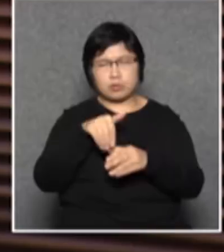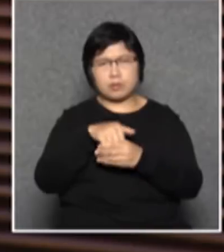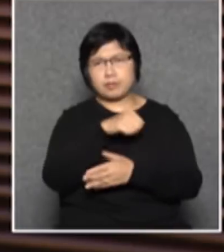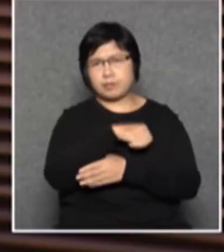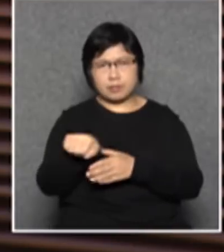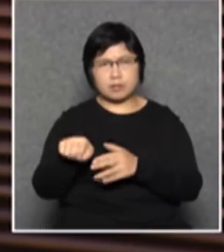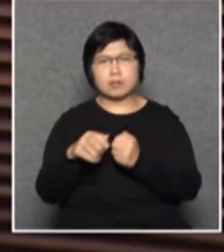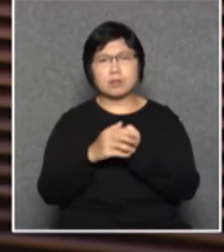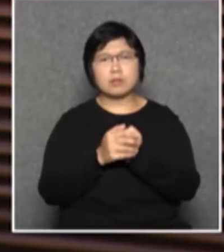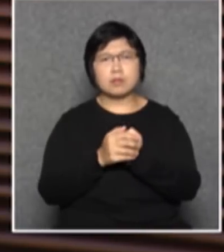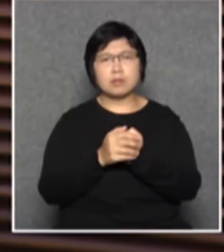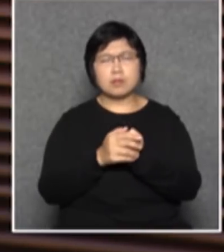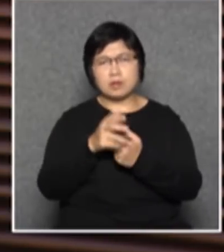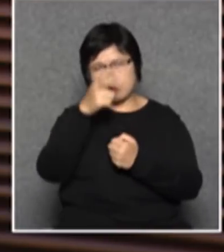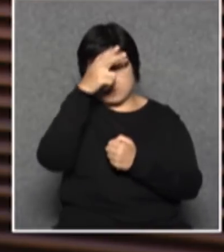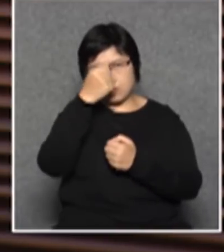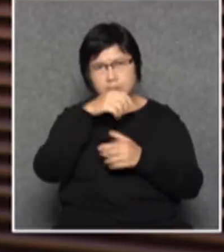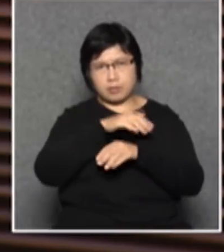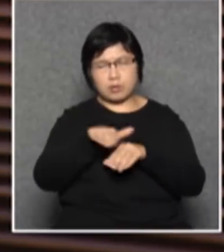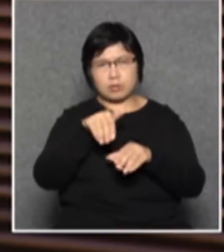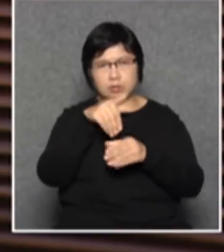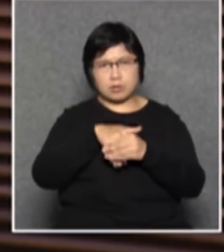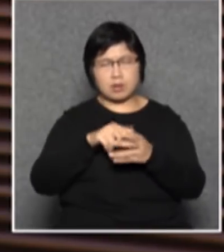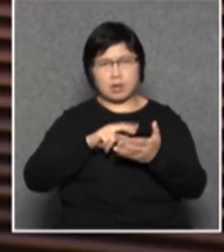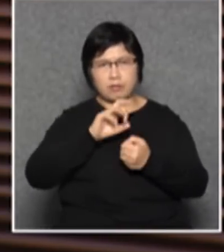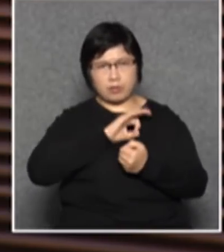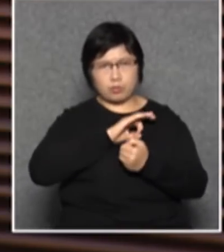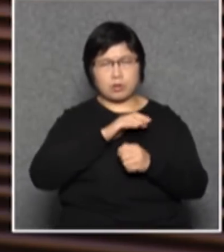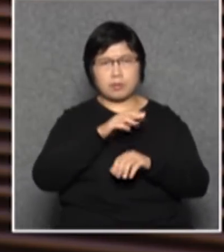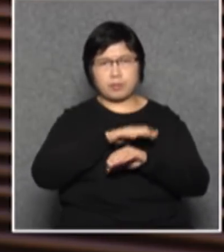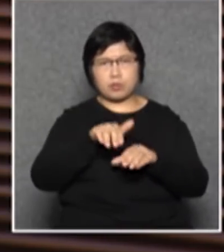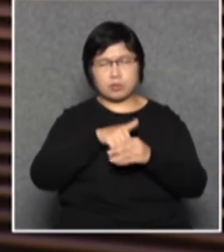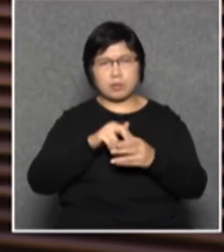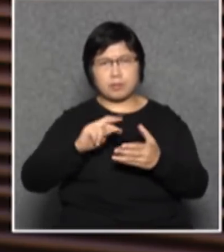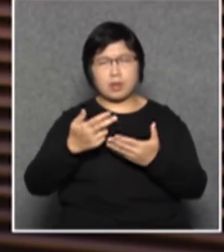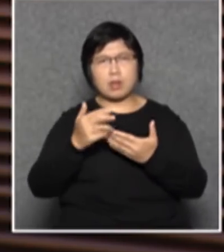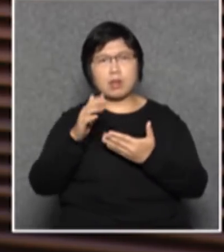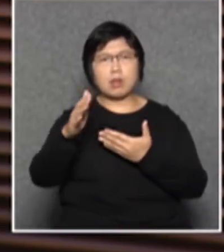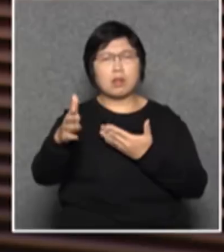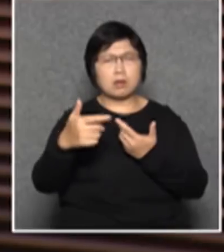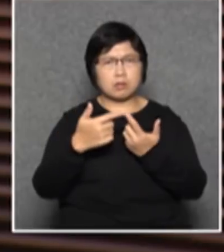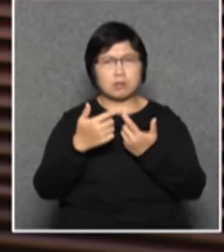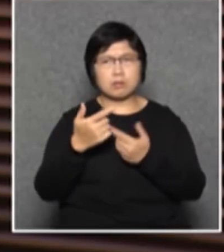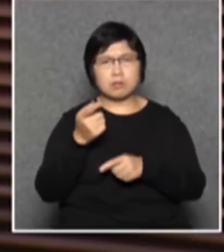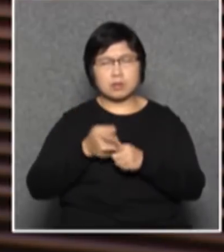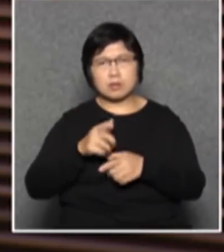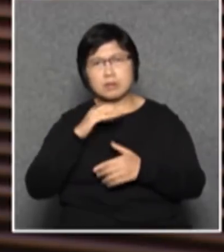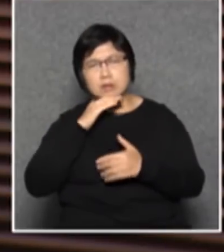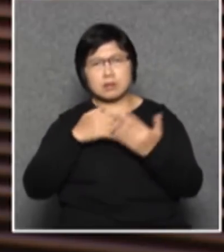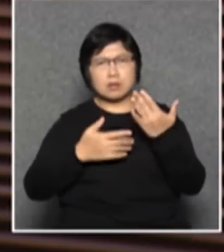到行政長官的普選、立法會的普選變得遙遙無期，是自制的民主退